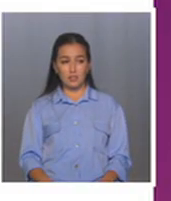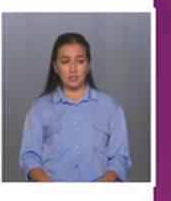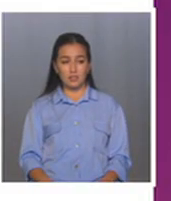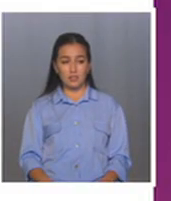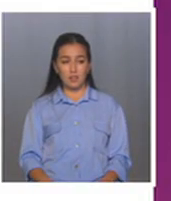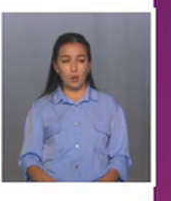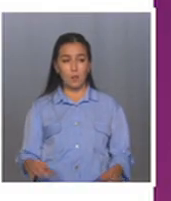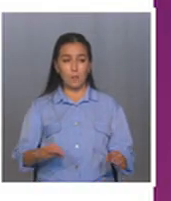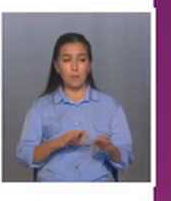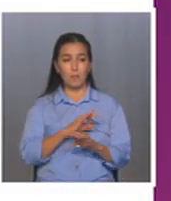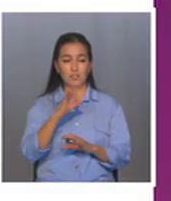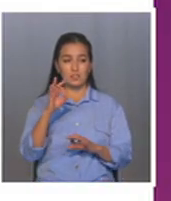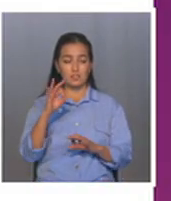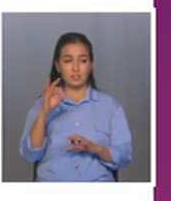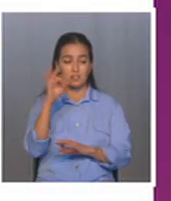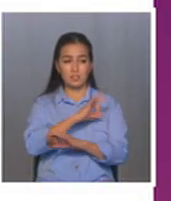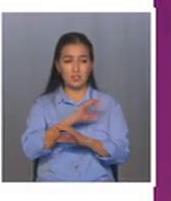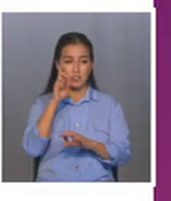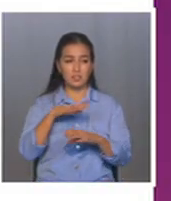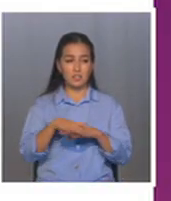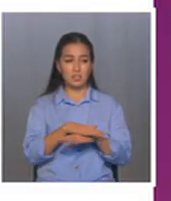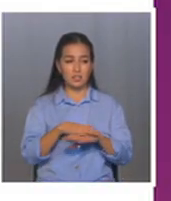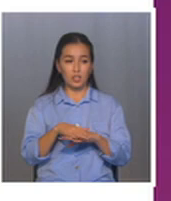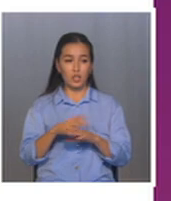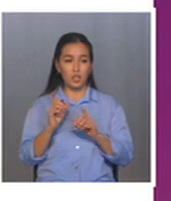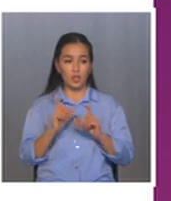Батыс елдерінен шыққан керуен,